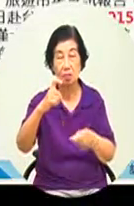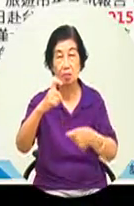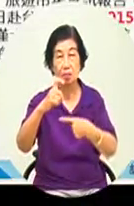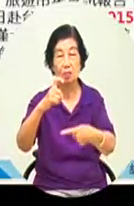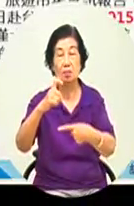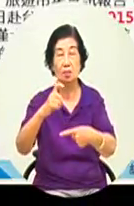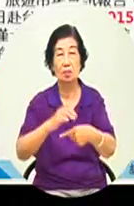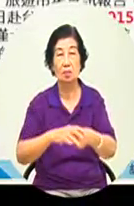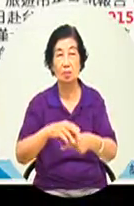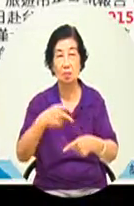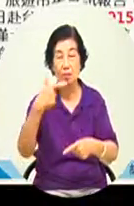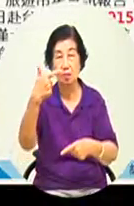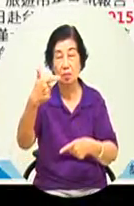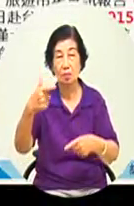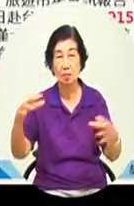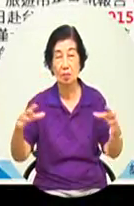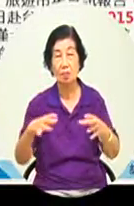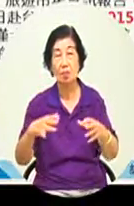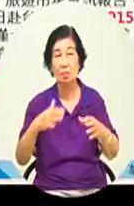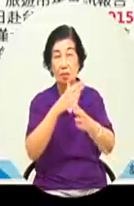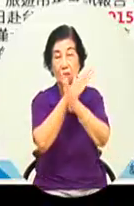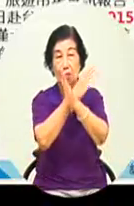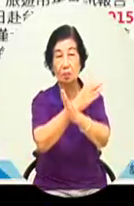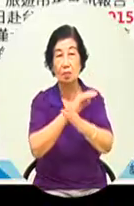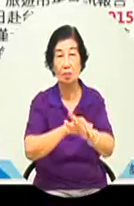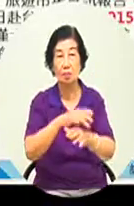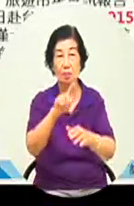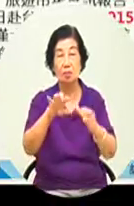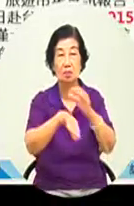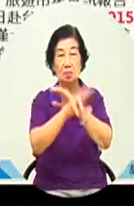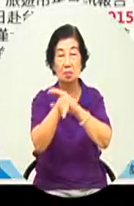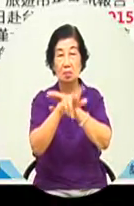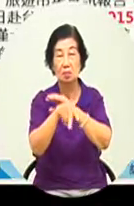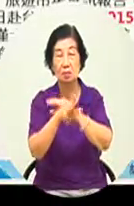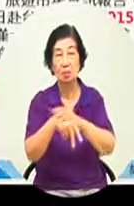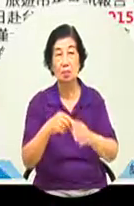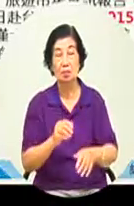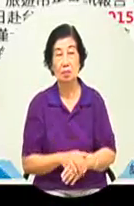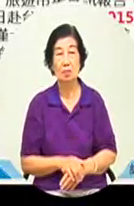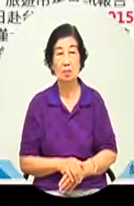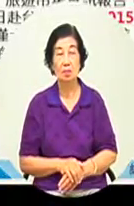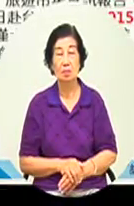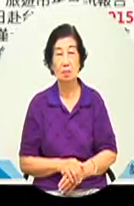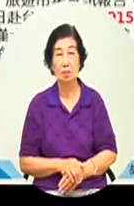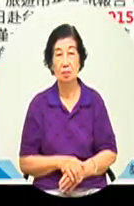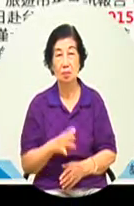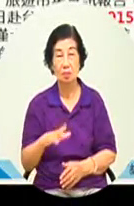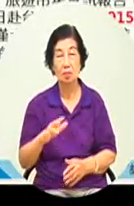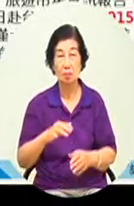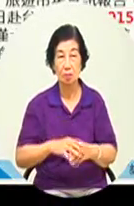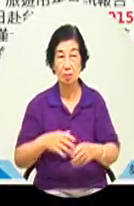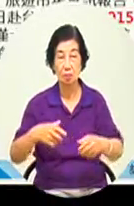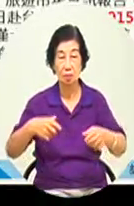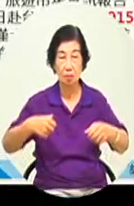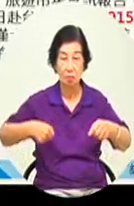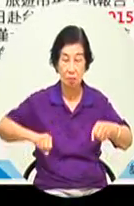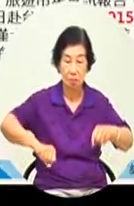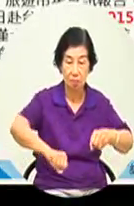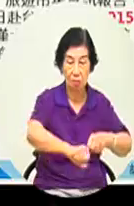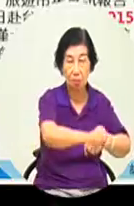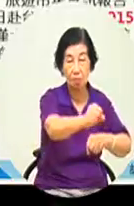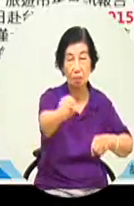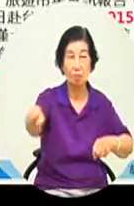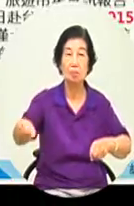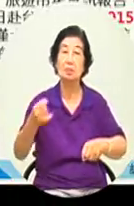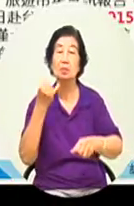市到人完全没人啊，根本就是连耳朵外都可以徛下去，虽然现在那里不能徛